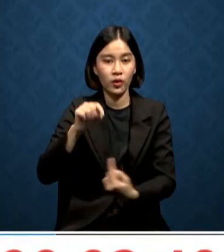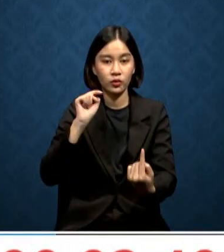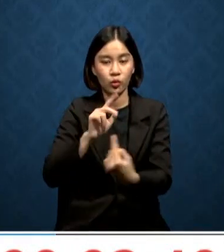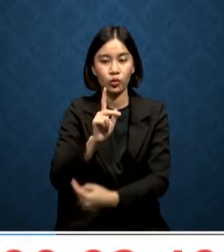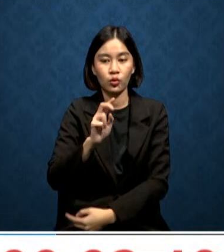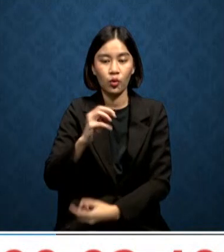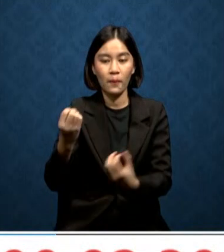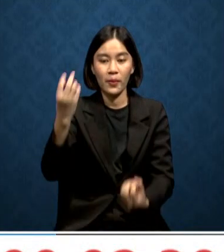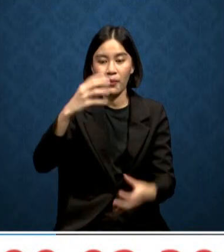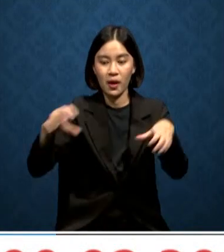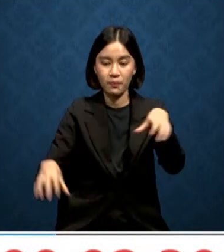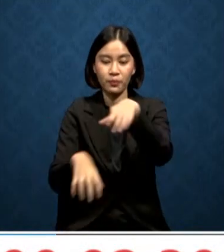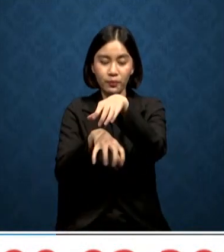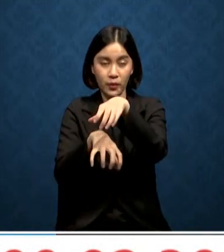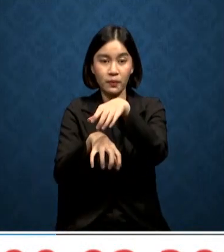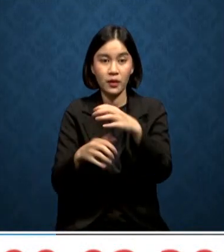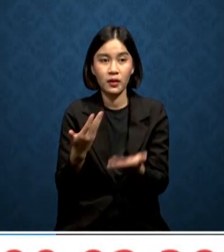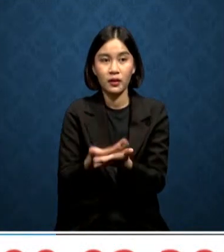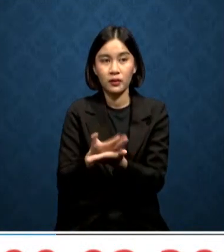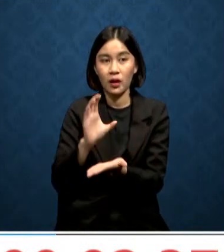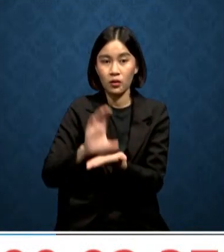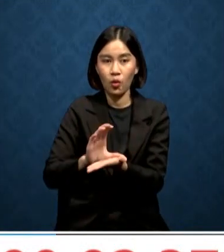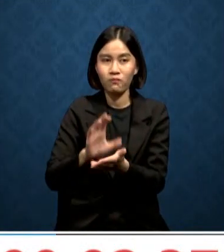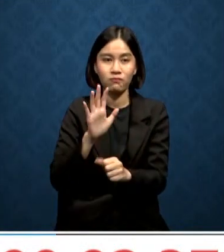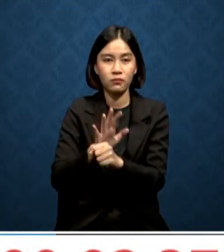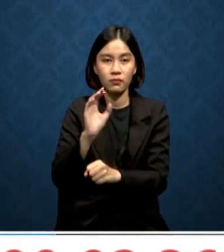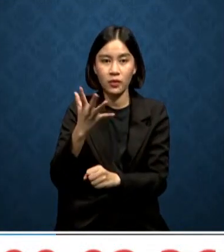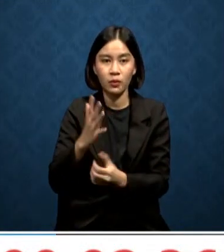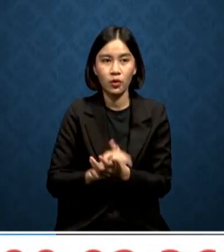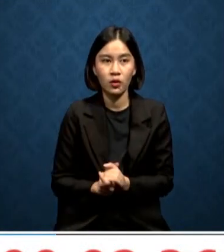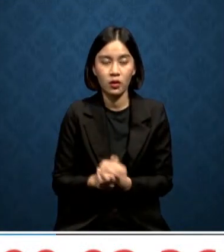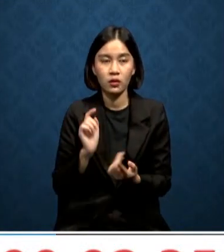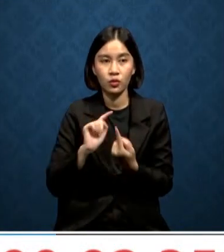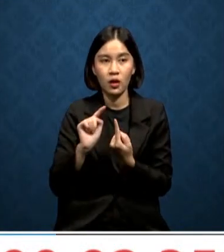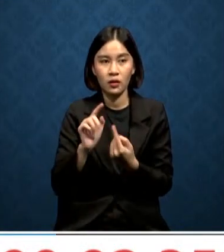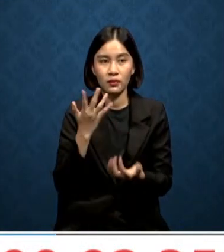าไม้นะครับมันมีงบประมาณไม่เพียงพอที่จะเ